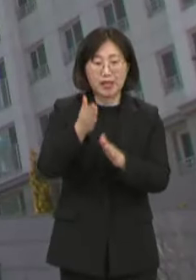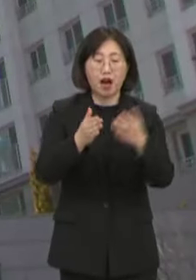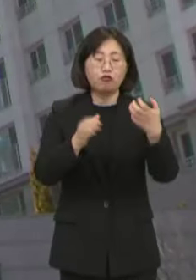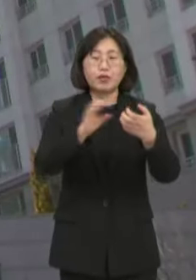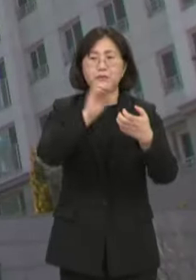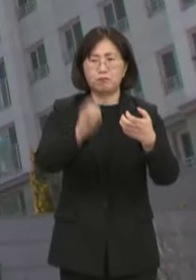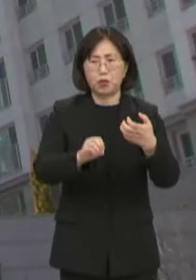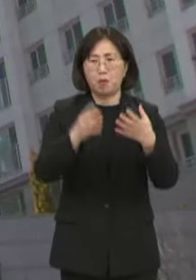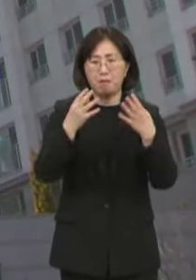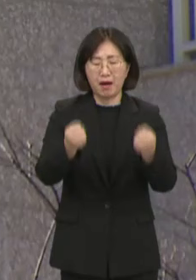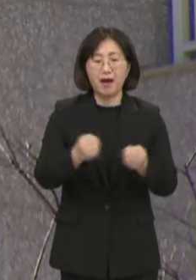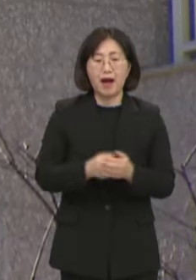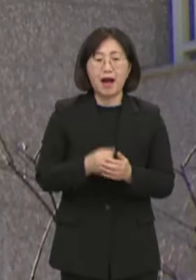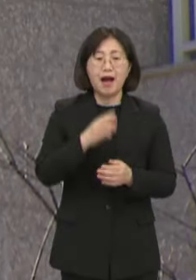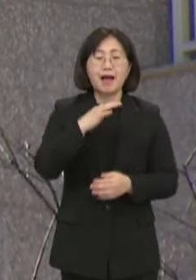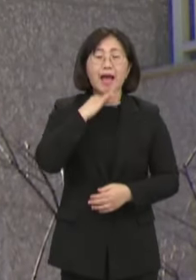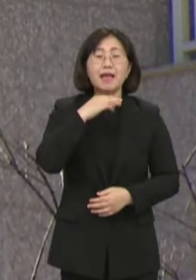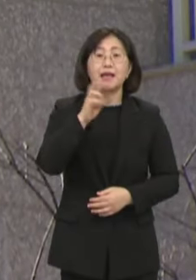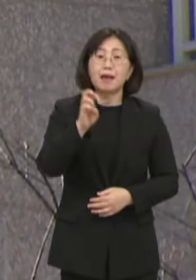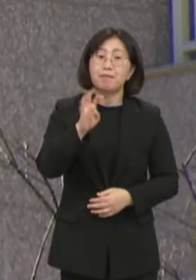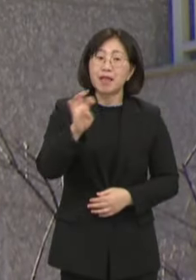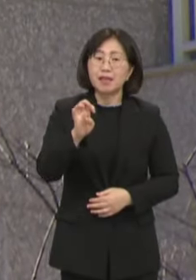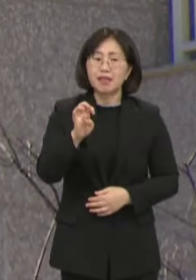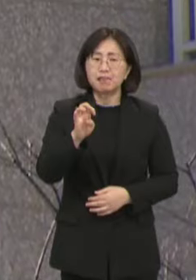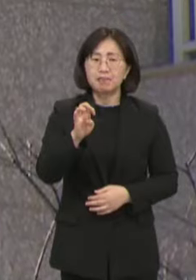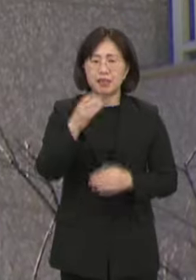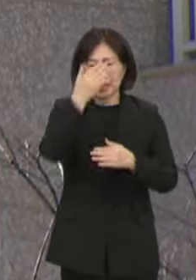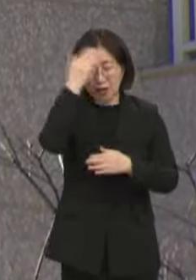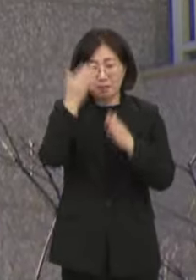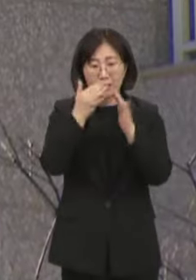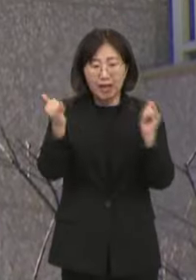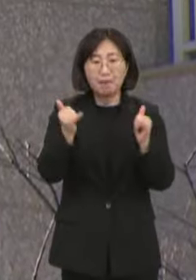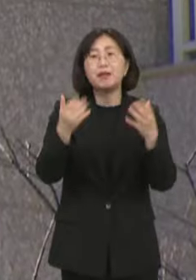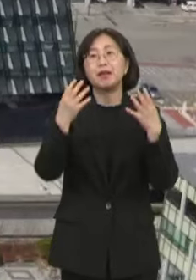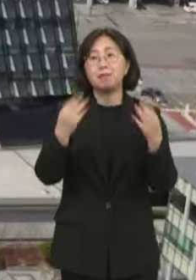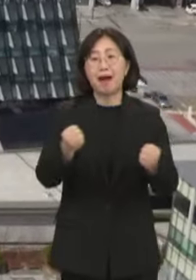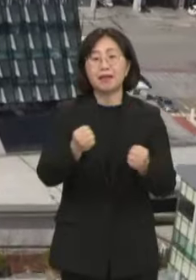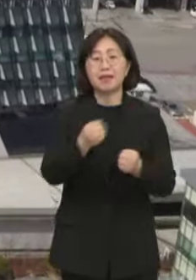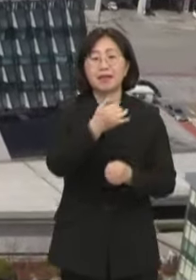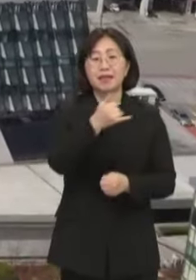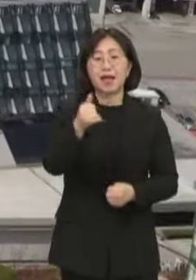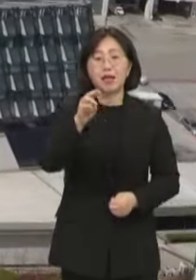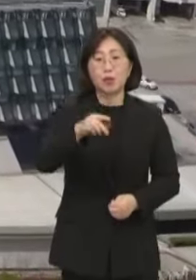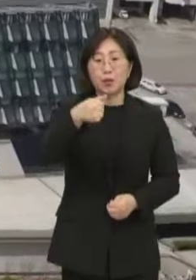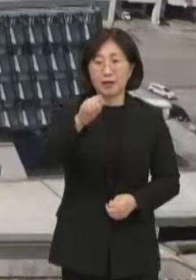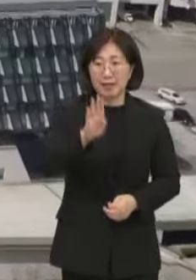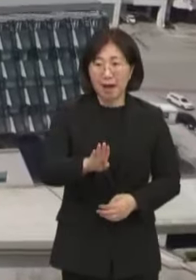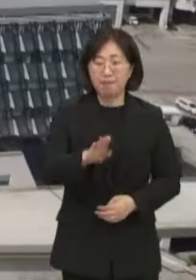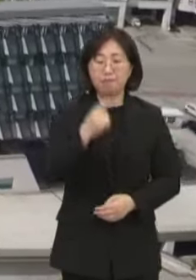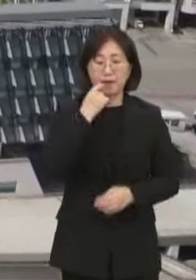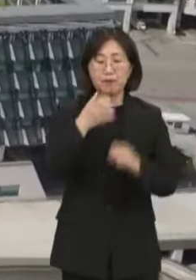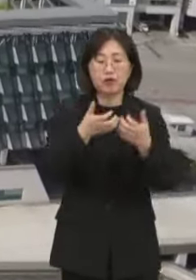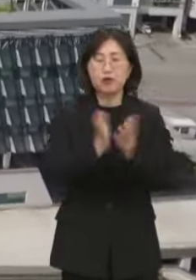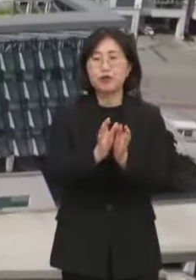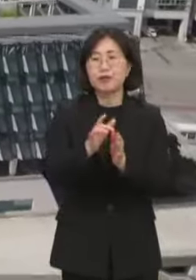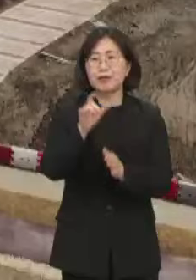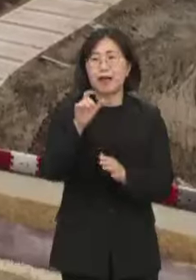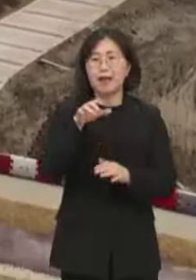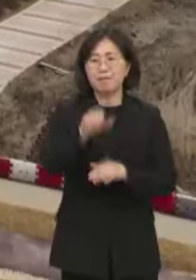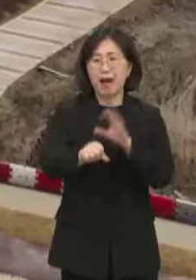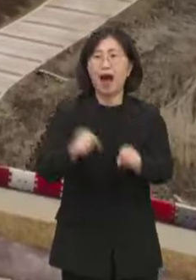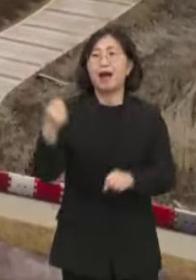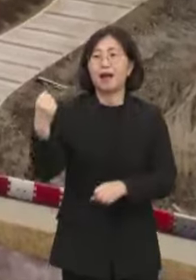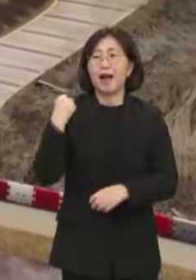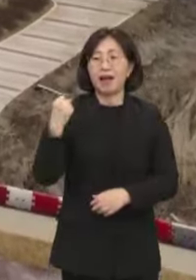90%에 육박해 30, 40대 젊은 유권자가 집중된 세종갑의 경우 민주당의 확실한 텃밭으로 불려왔지만